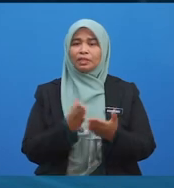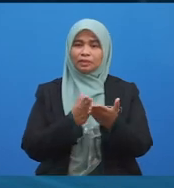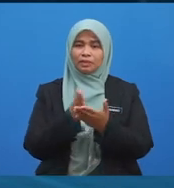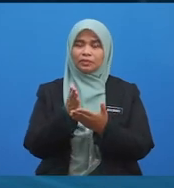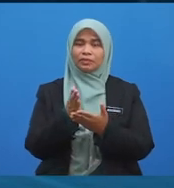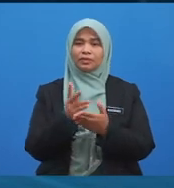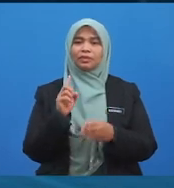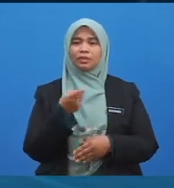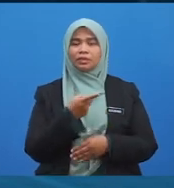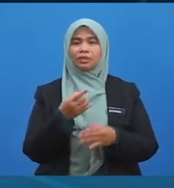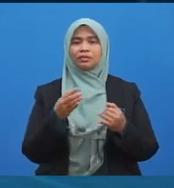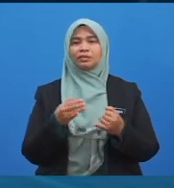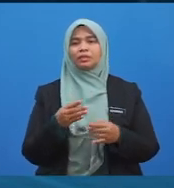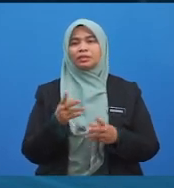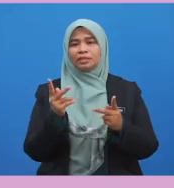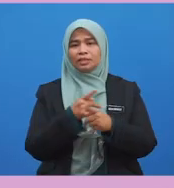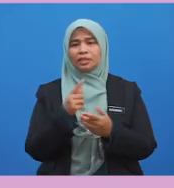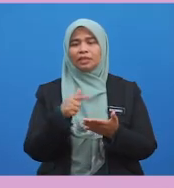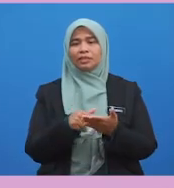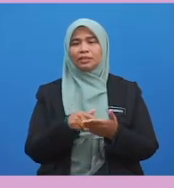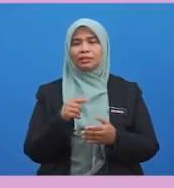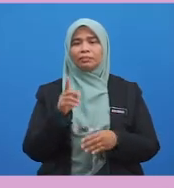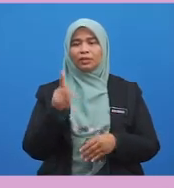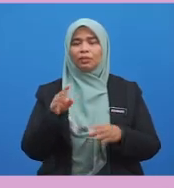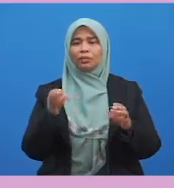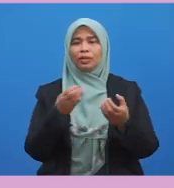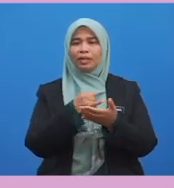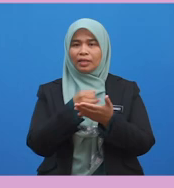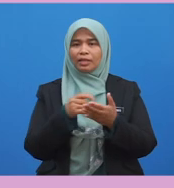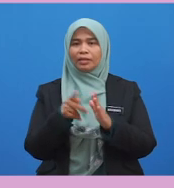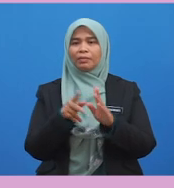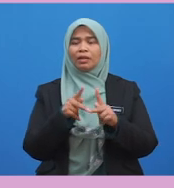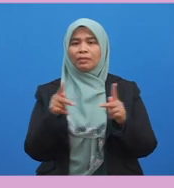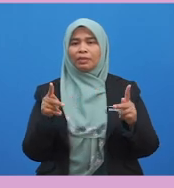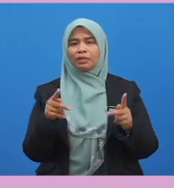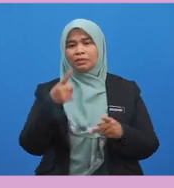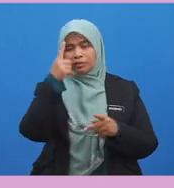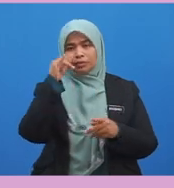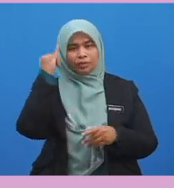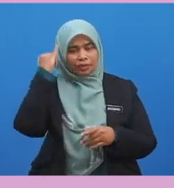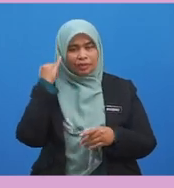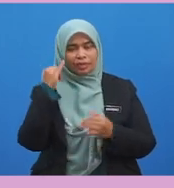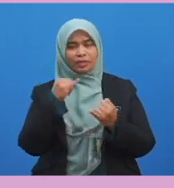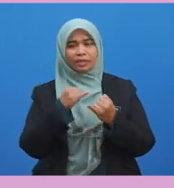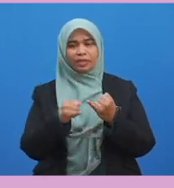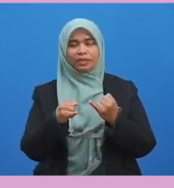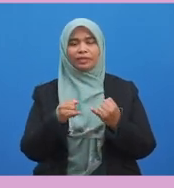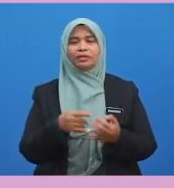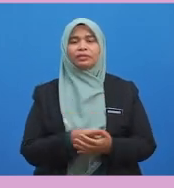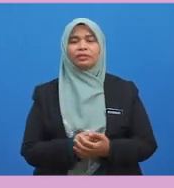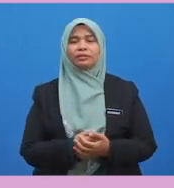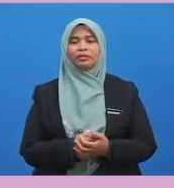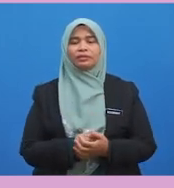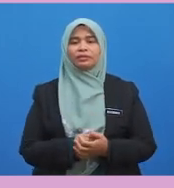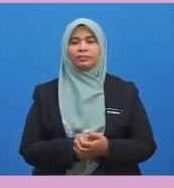Seterusnya, kita sekali lagi perlu membuat lakaran perkembangan bagi idea akhir produk yang telah